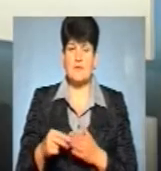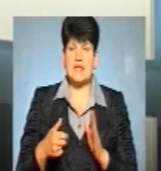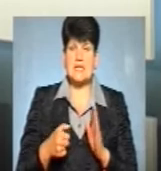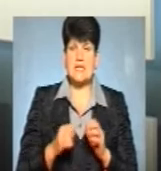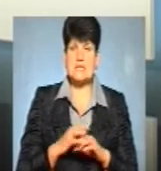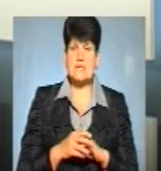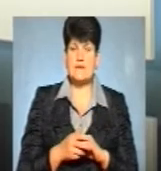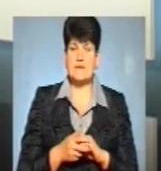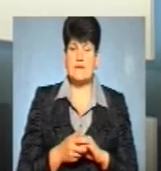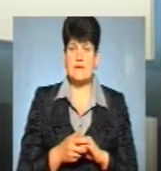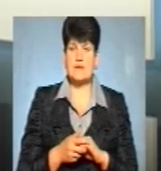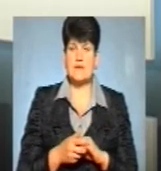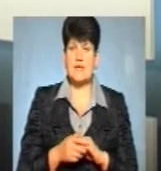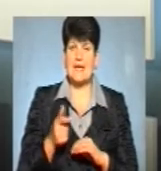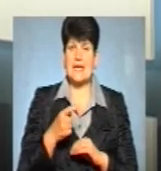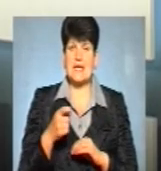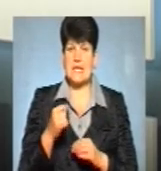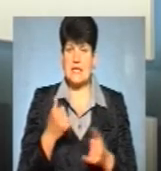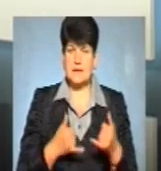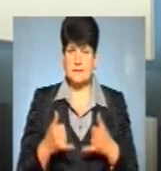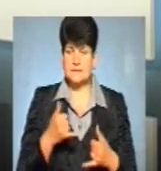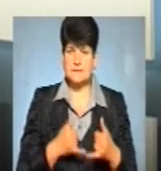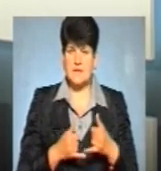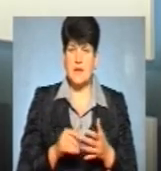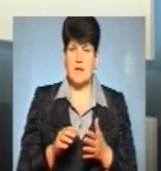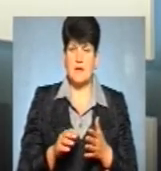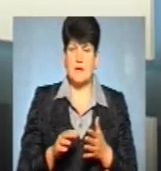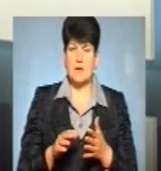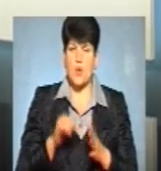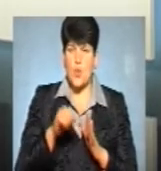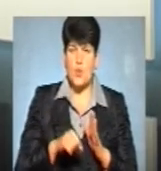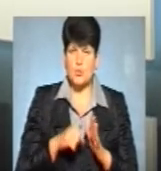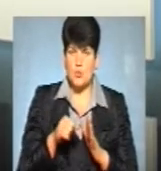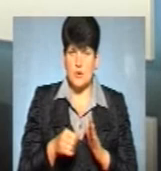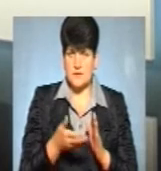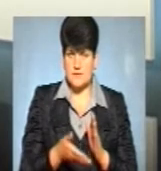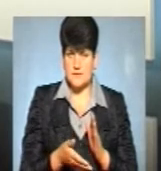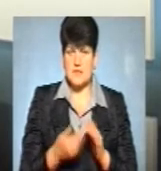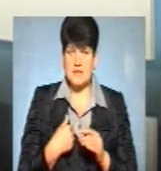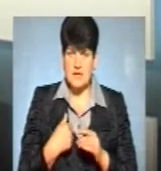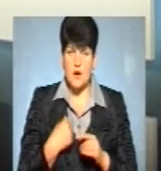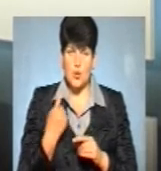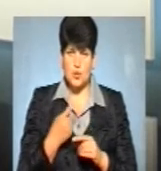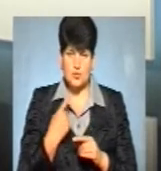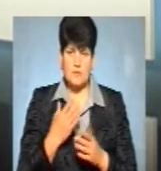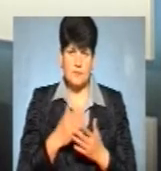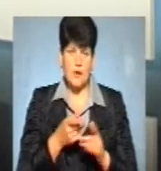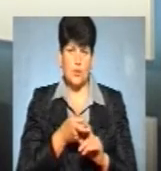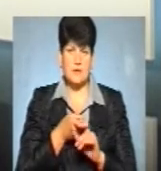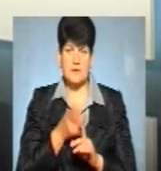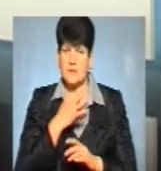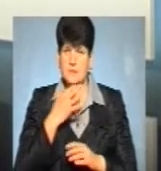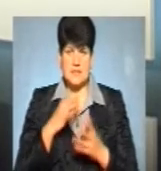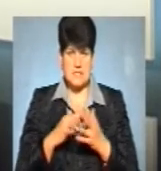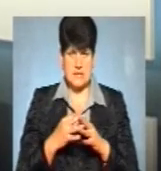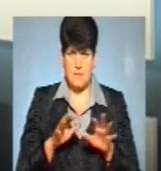дезінфікуючих хімреактивів для тих же колодязів, про які йдеться мова. Ну, я особисто тримаю контакт з багатьма сільськими